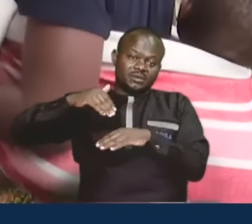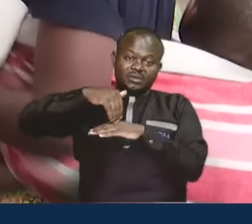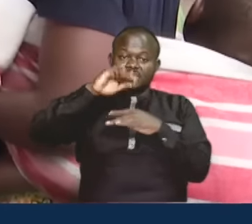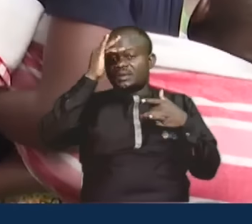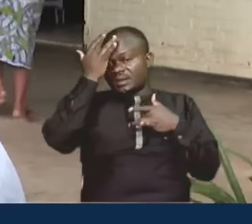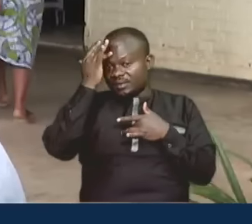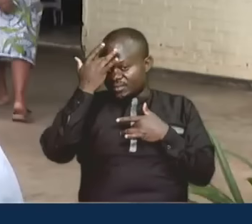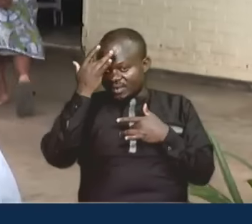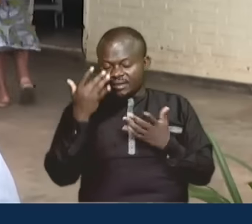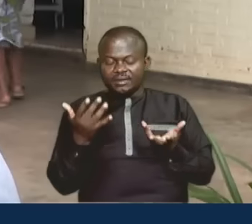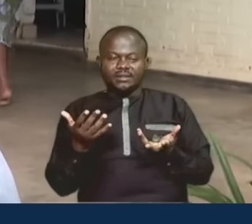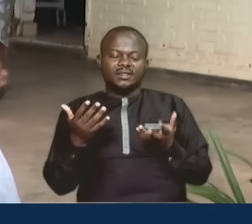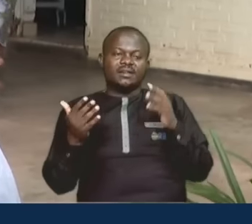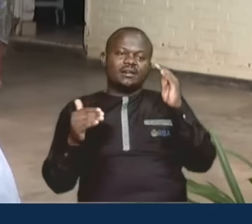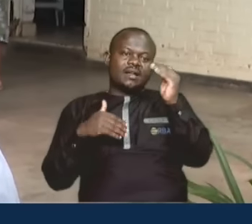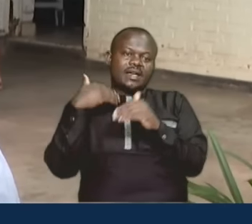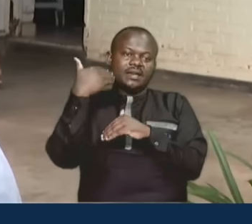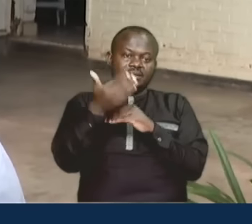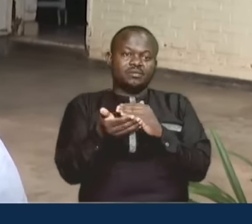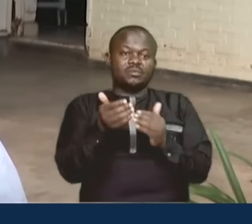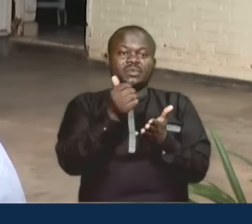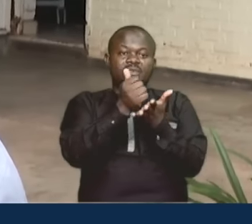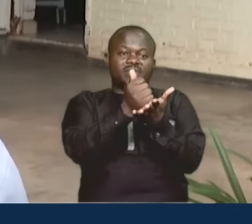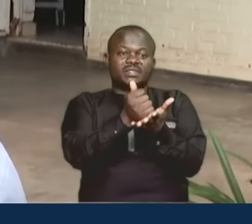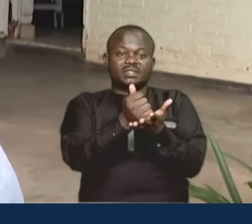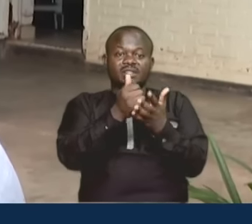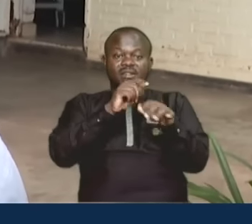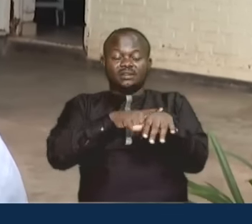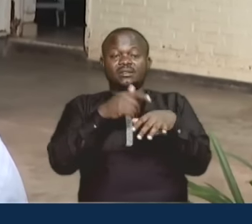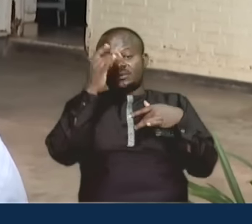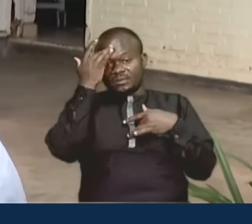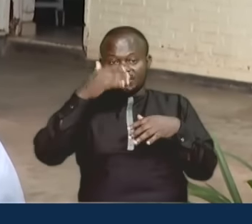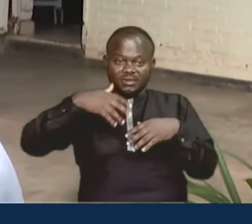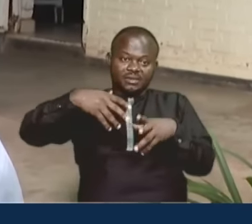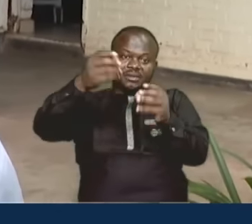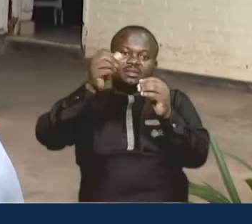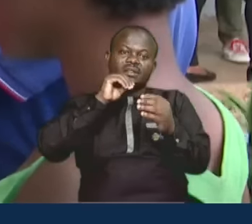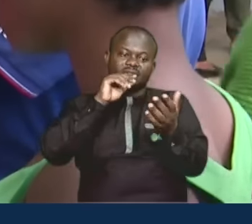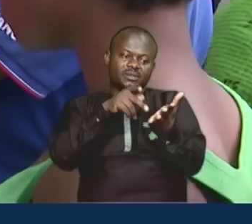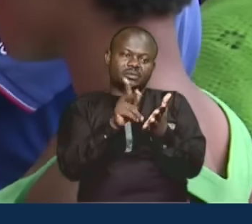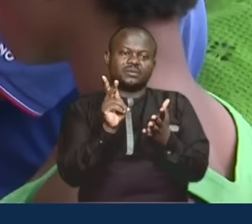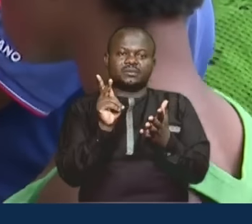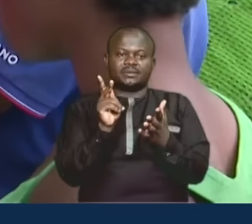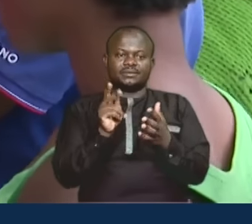abarwayi noneho gombora ni gihe hari umurwayi wasezerewe adafite ubwishyu bw'ibitaro